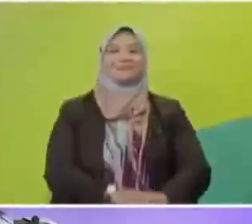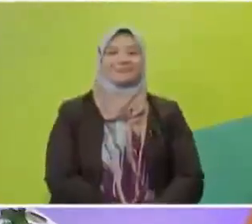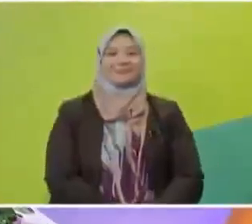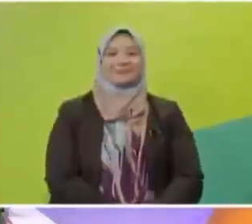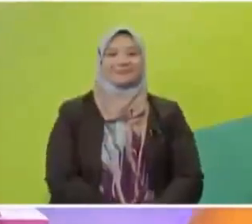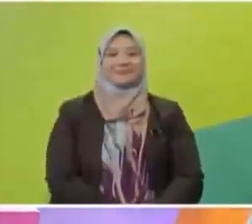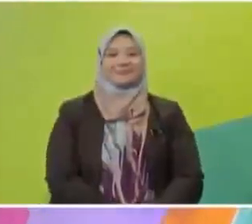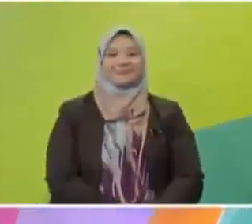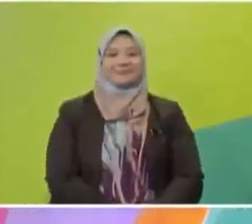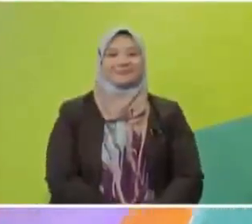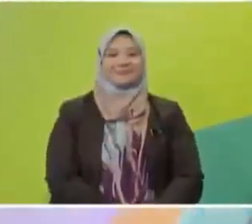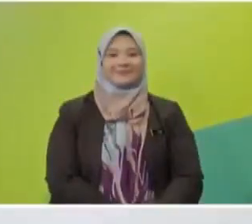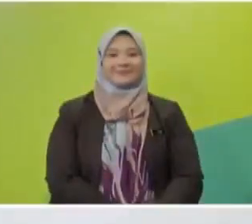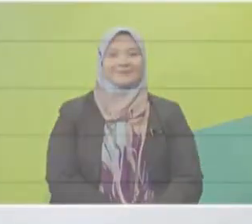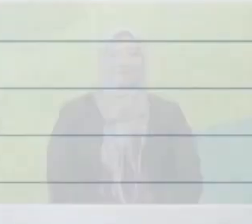ke mana-mana.